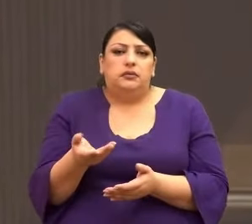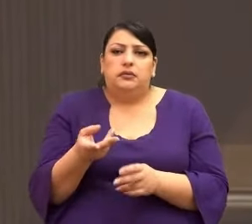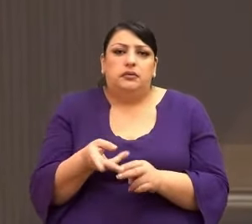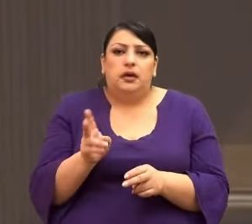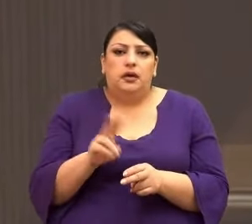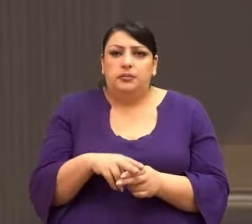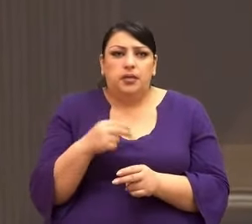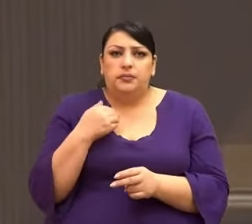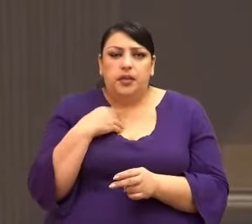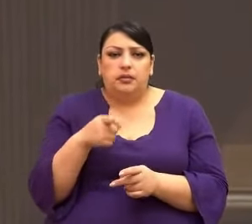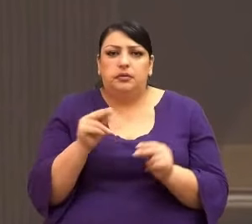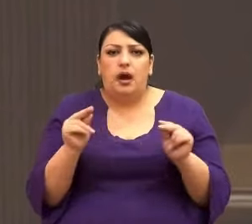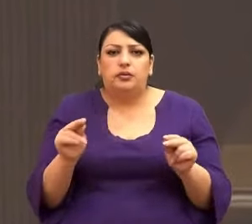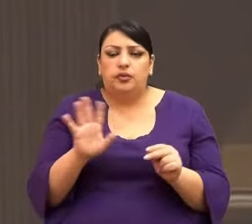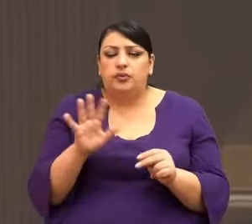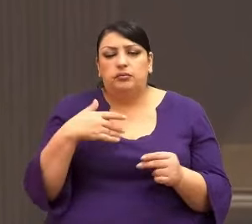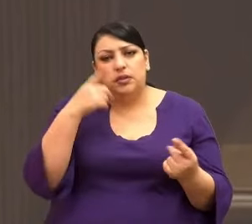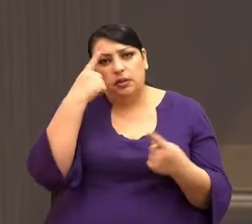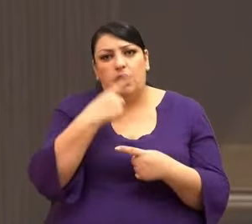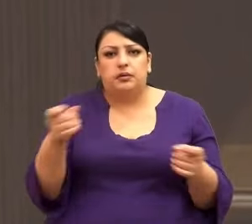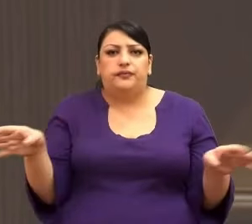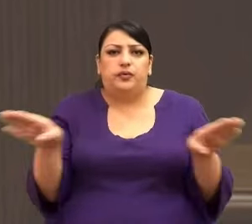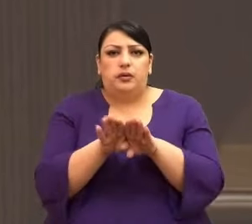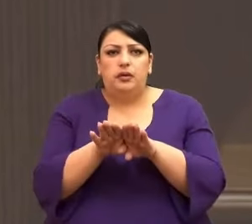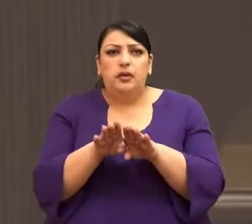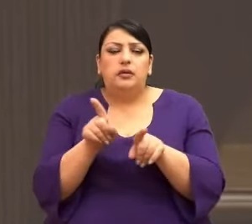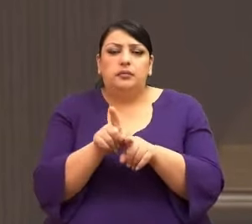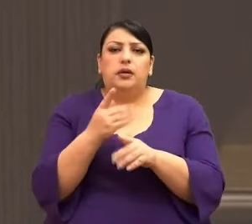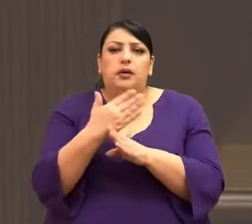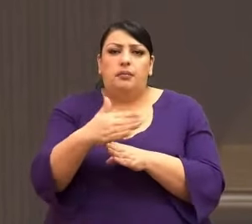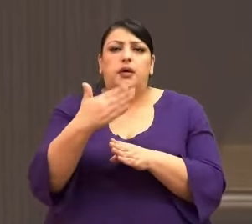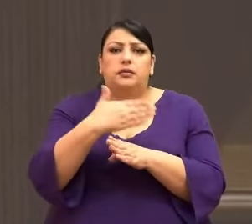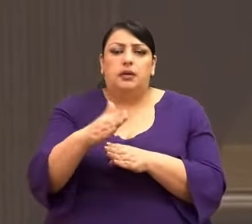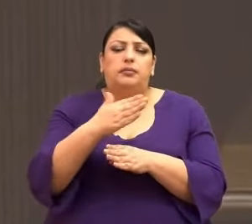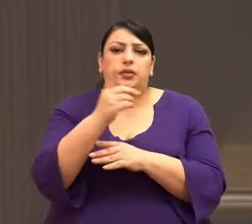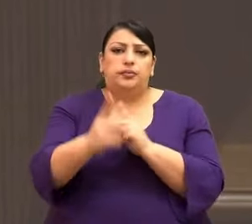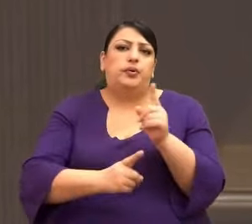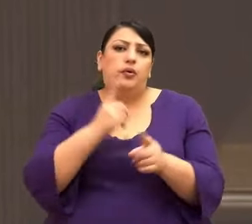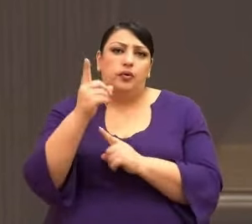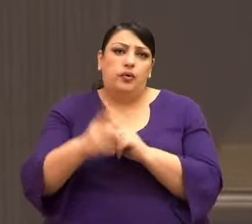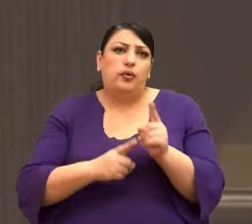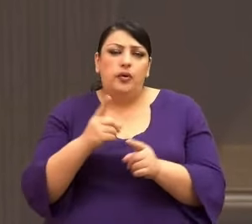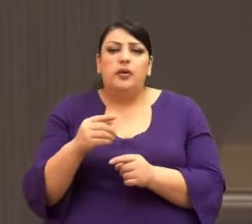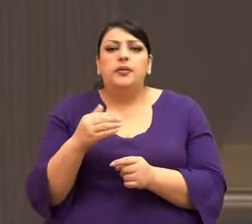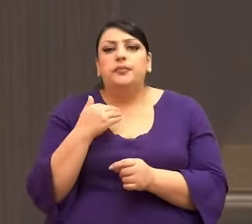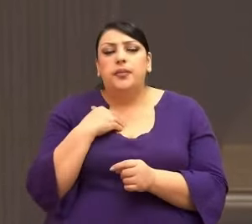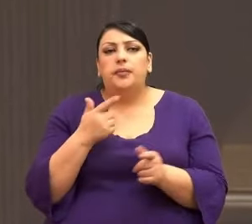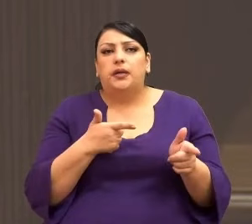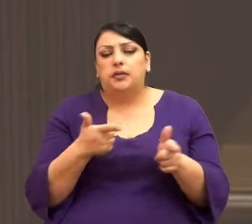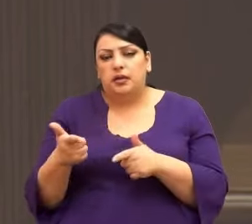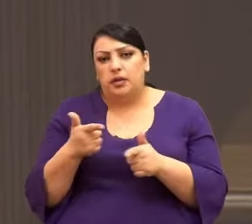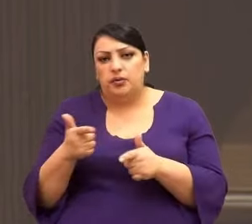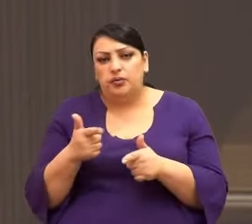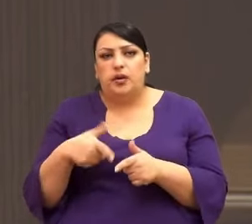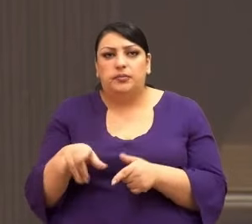եզր չենք տեսնում և մենք հայտարել ենք այս վիճակը քայլ առ քայլ փոխելու մեր հանձնարության ու պատրաստակամության